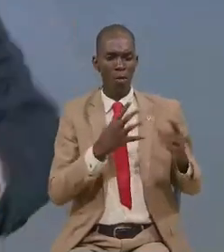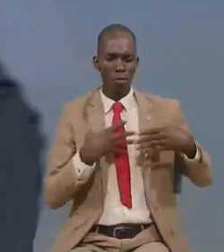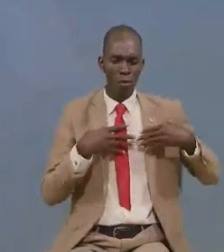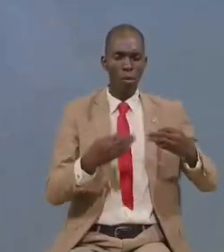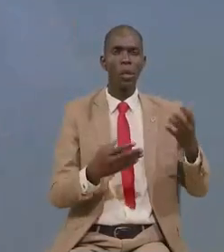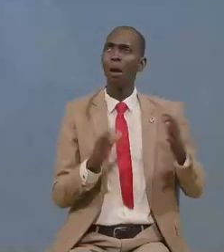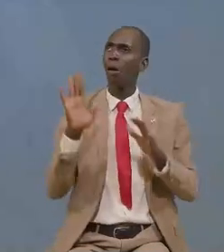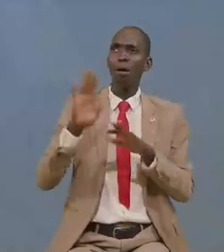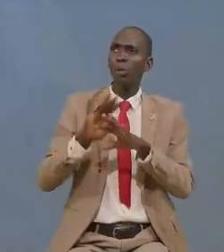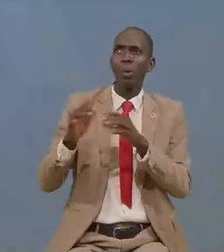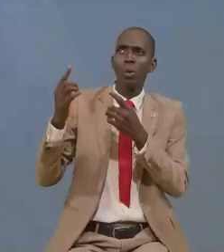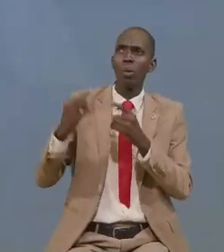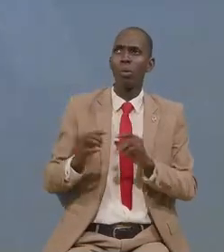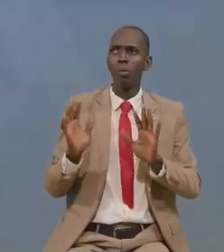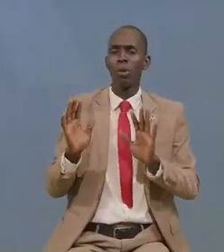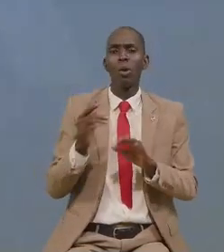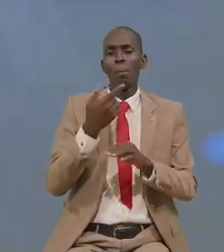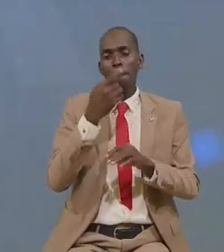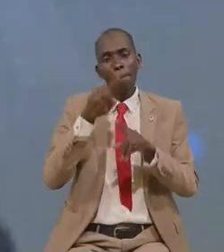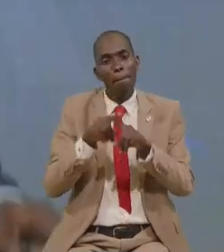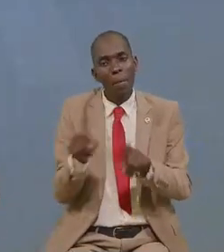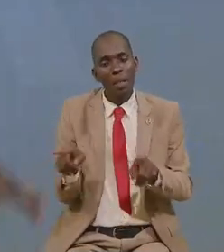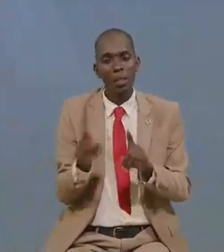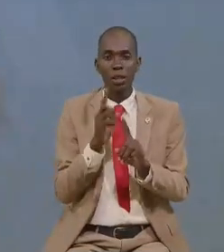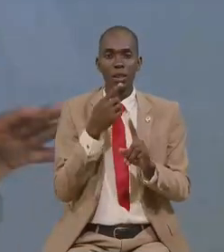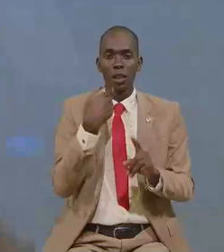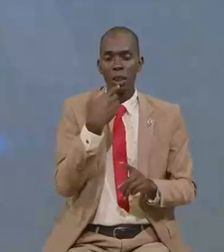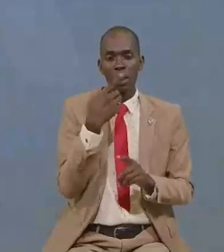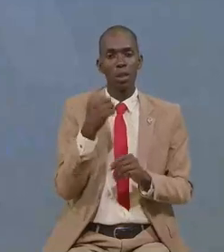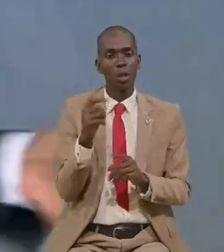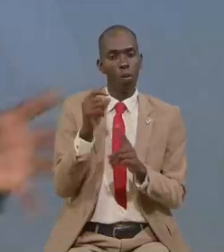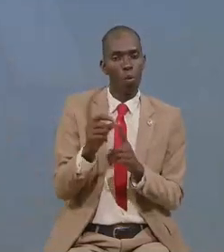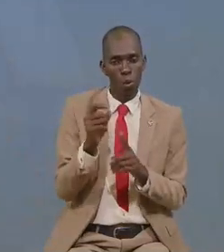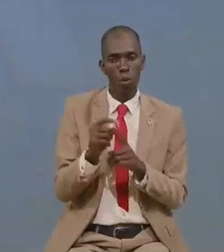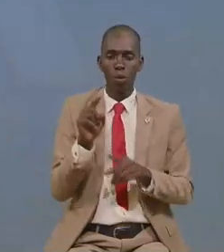besoin de venir. Il dit, mais dis seulement un mot.